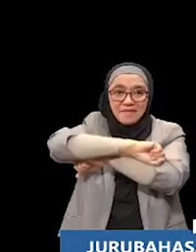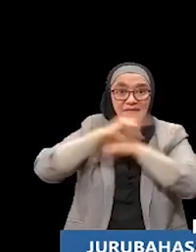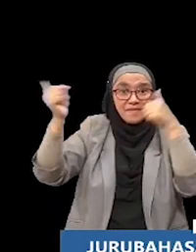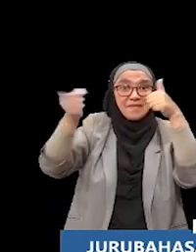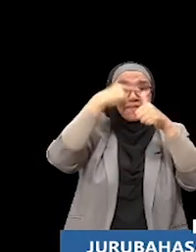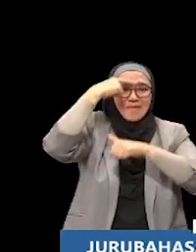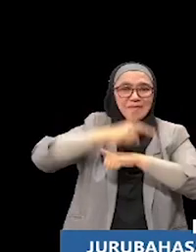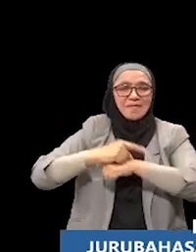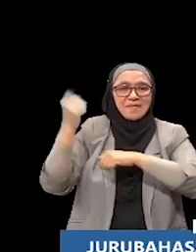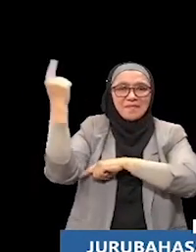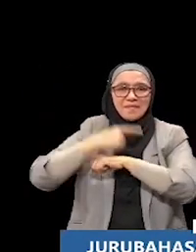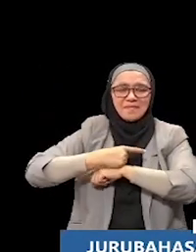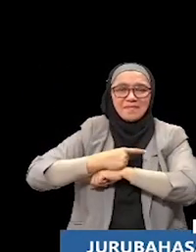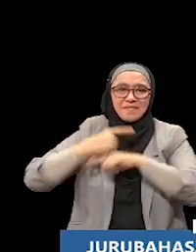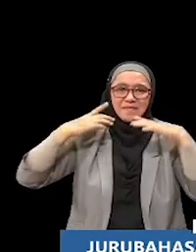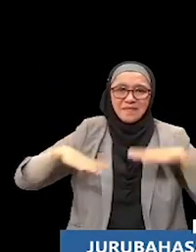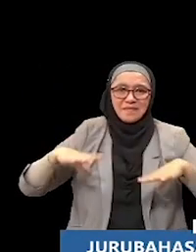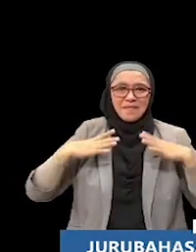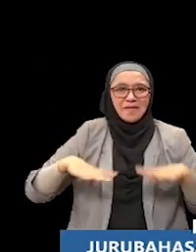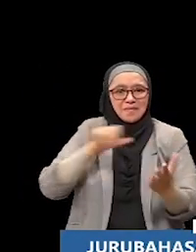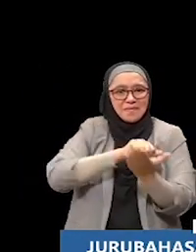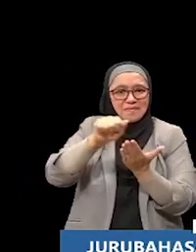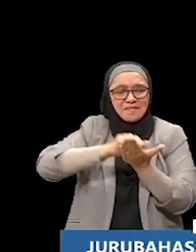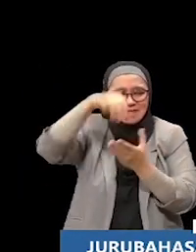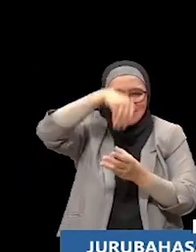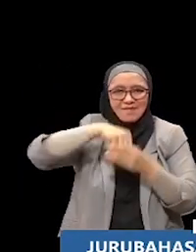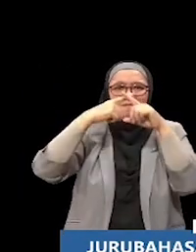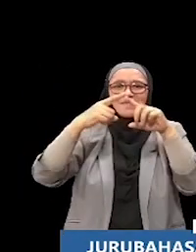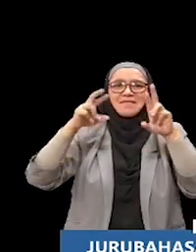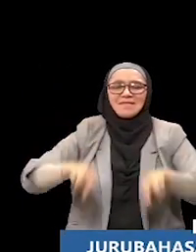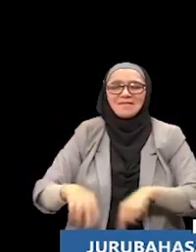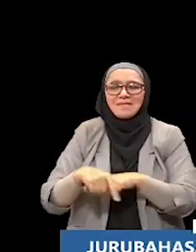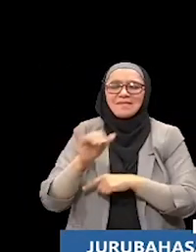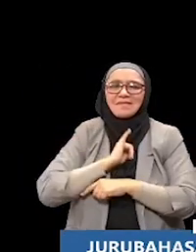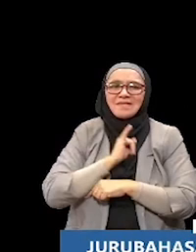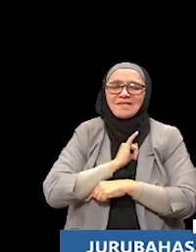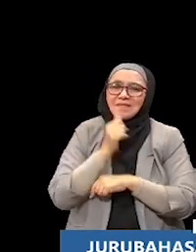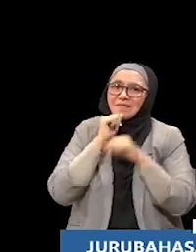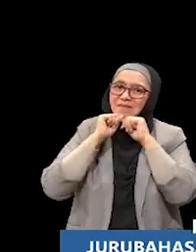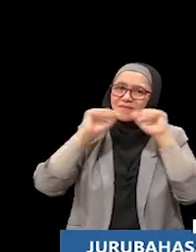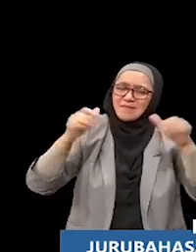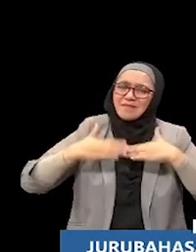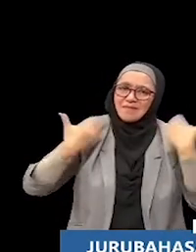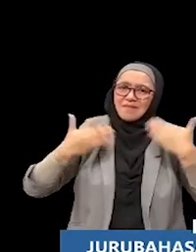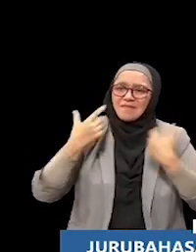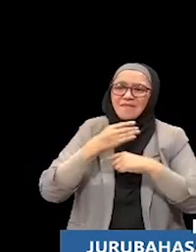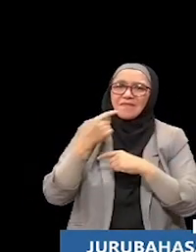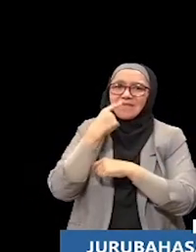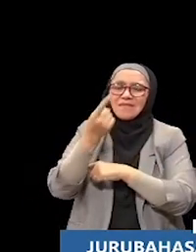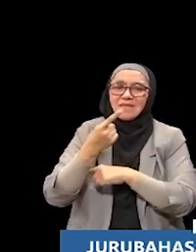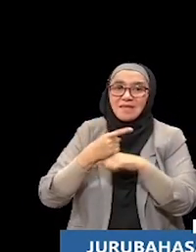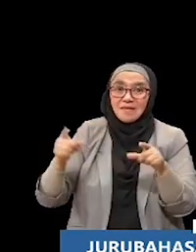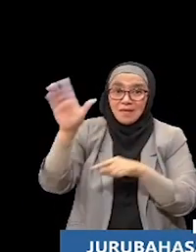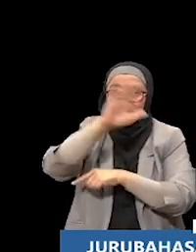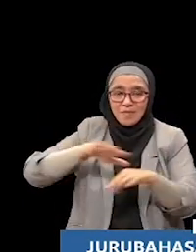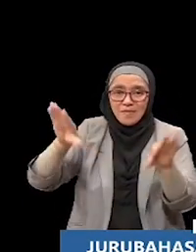pemakaian batik di Dewan Rakyat ini, saya suka cerita, saya maklumkan bahawa Yang Berhormat dan semua keluarga Malaysia akan mendapat rebate tunai